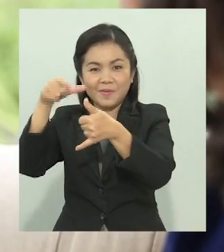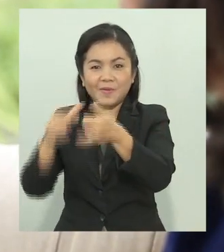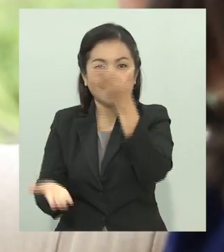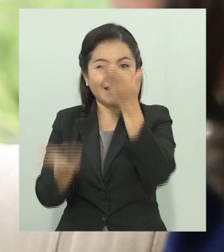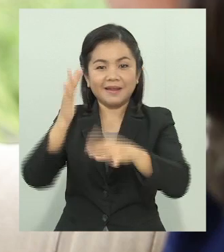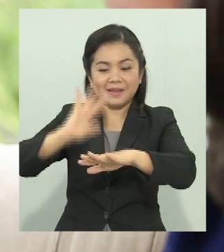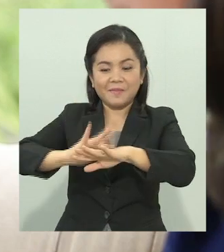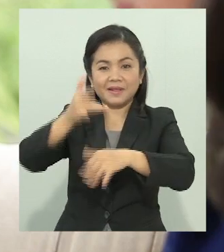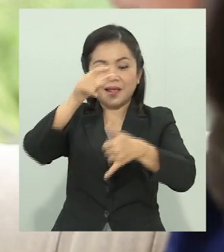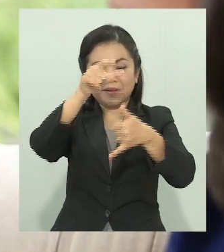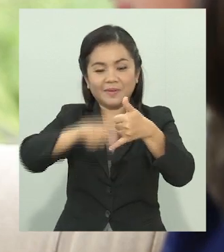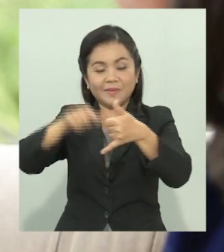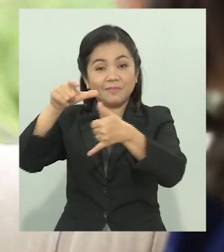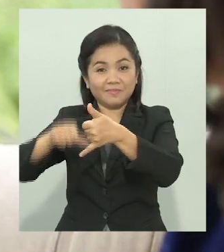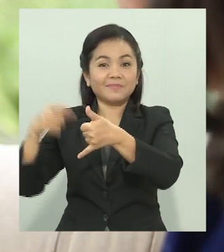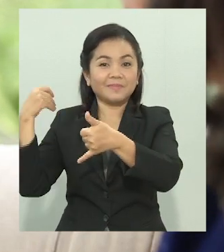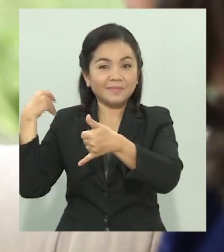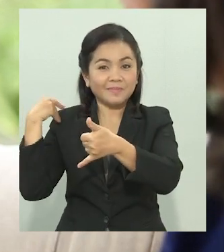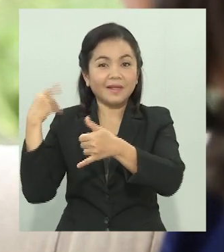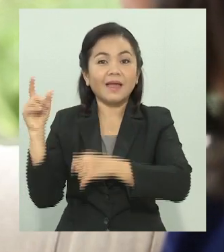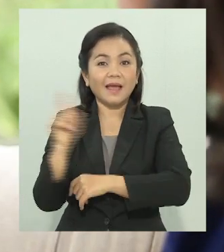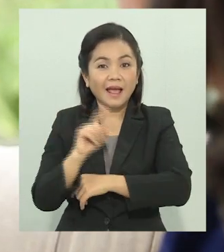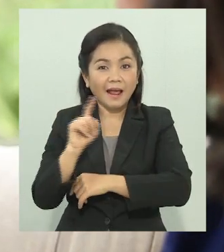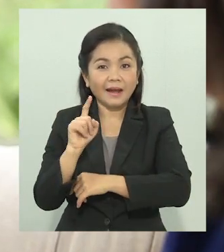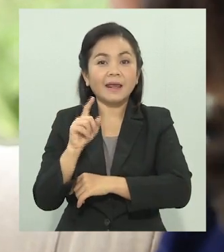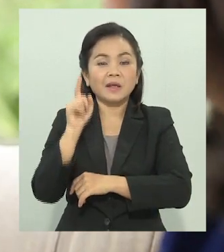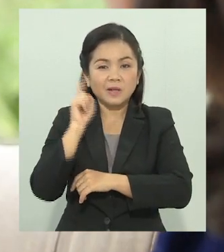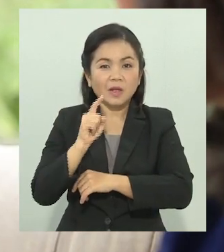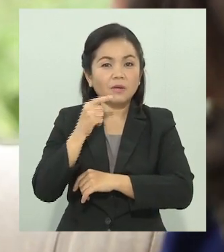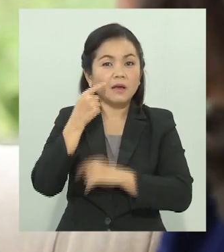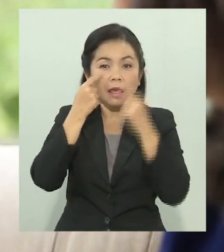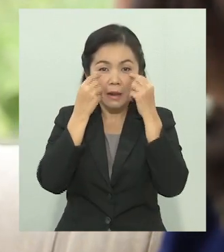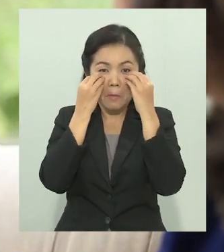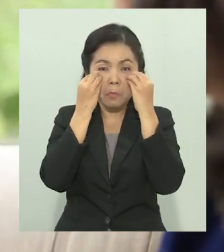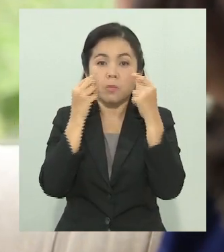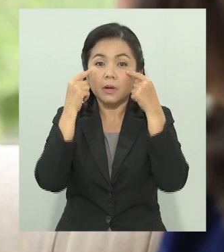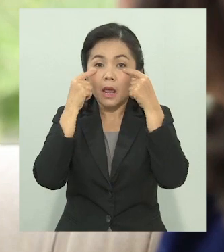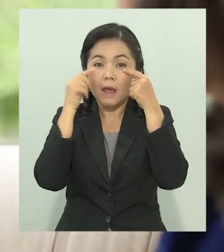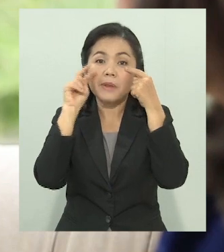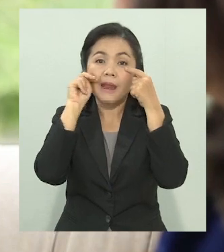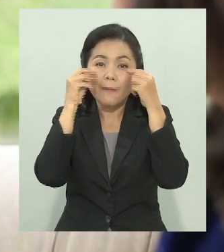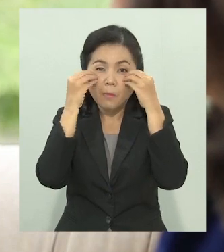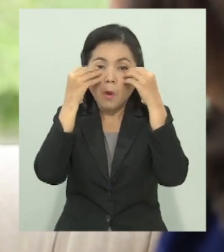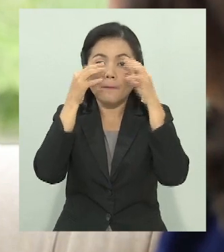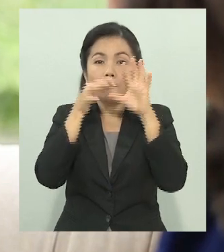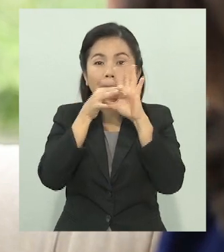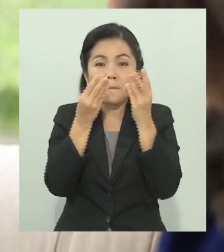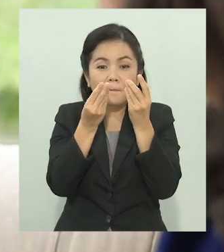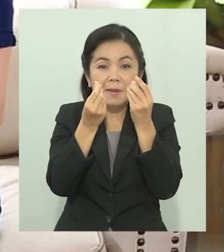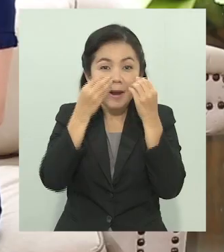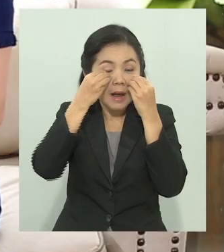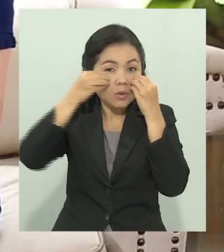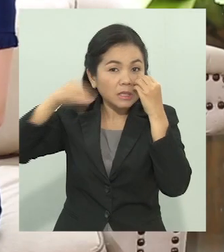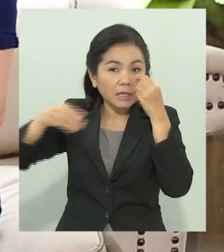นนะครับก็คือมีตั้งแต่เข้าไปเอาไขมันนั้นออกไปเลยนะครับซึ่งทำเยอะมากในสมัยก่